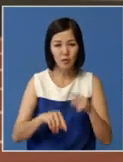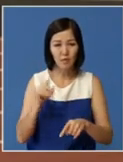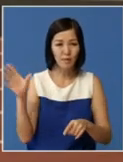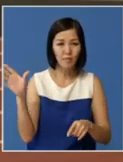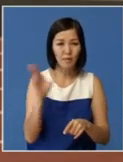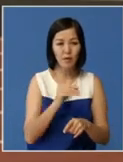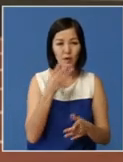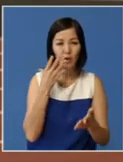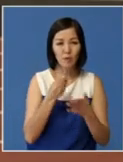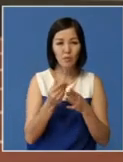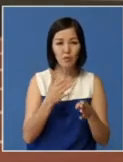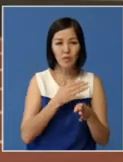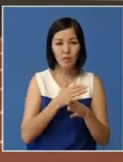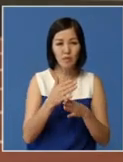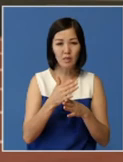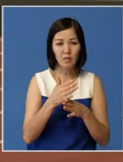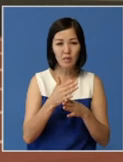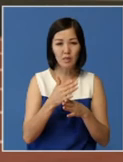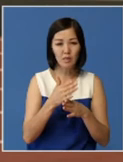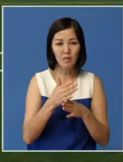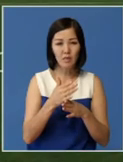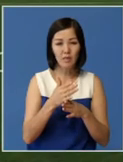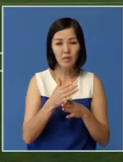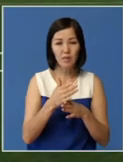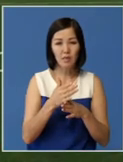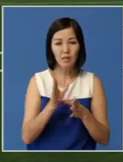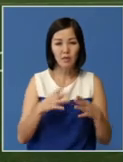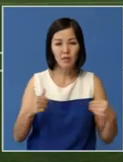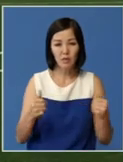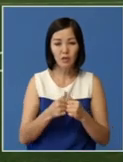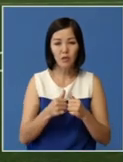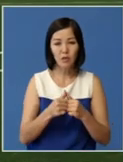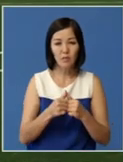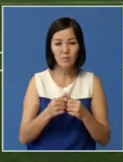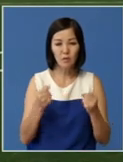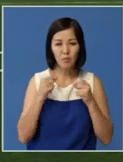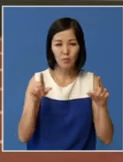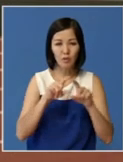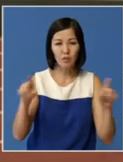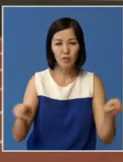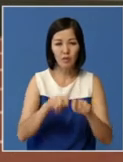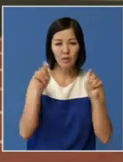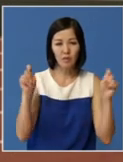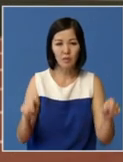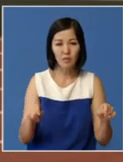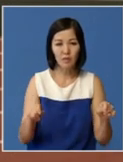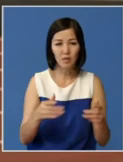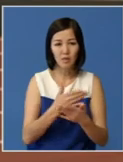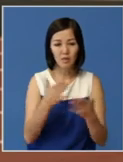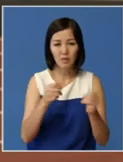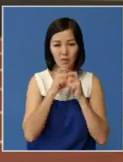барлығы өзінің ақшаларын салып, өз қаражатымызға біздің жанұямыз осы кешенді орнатты. Сіздерге деген сыйлық